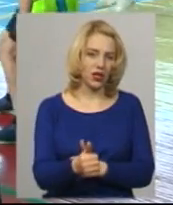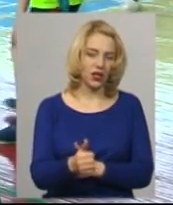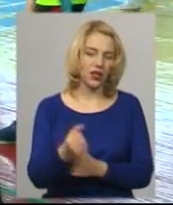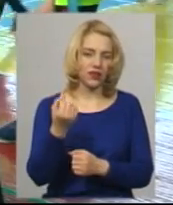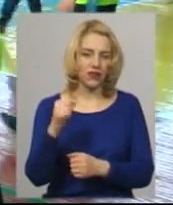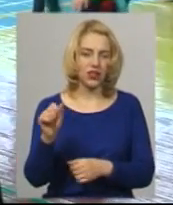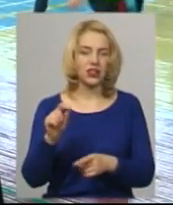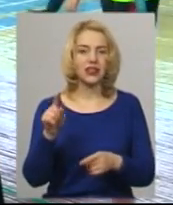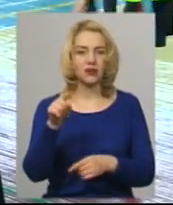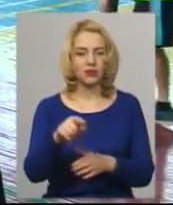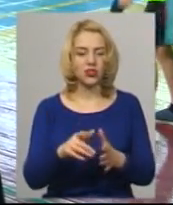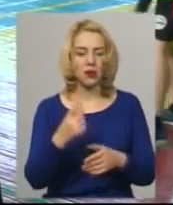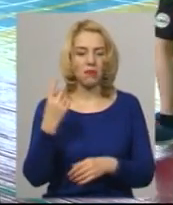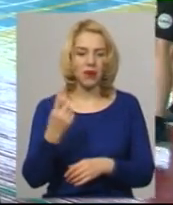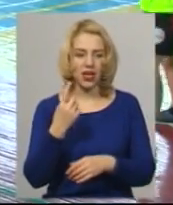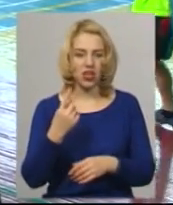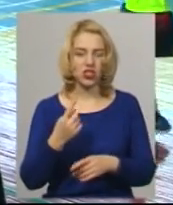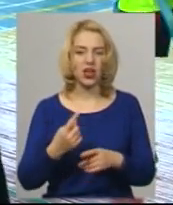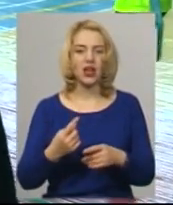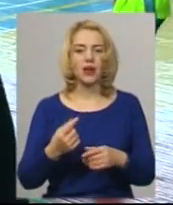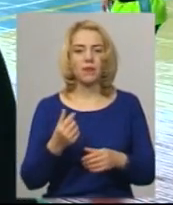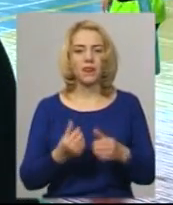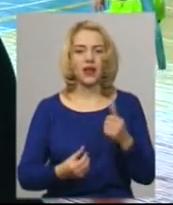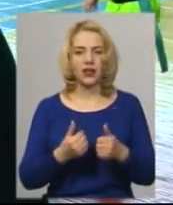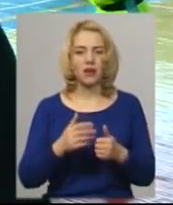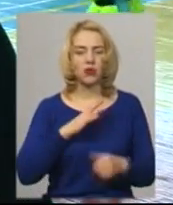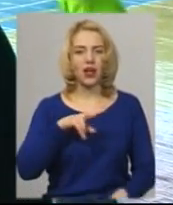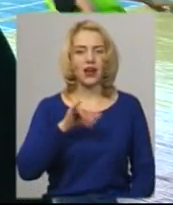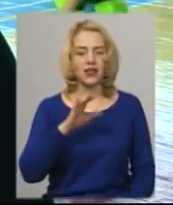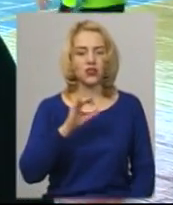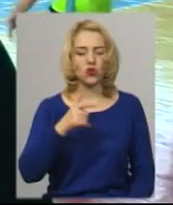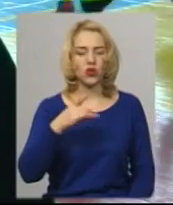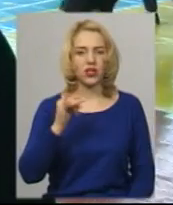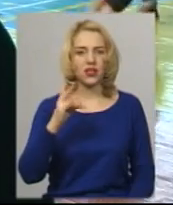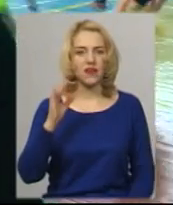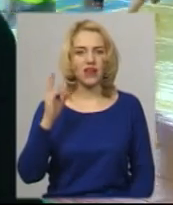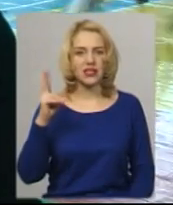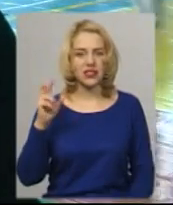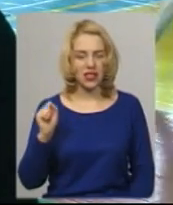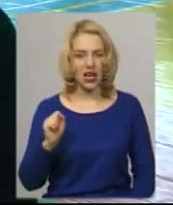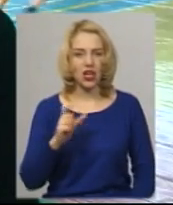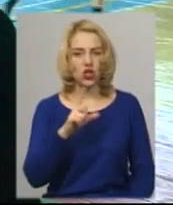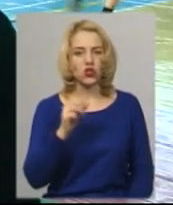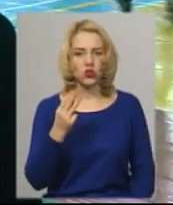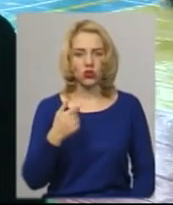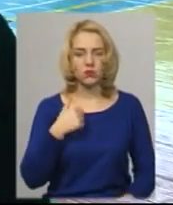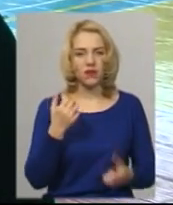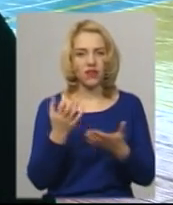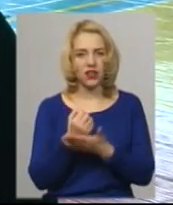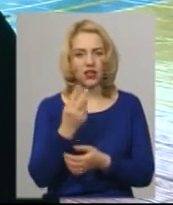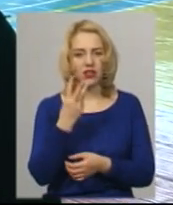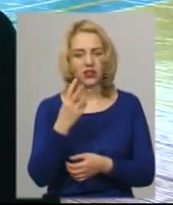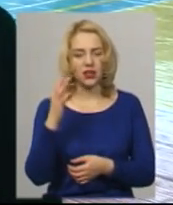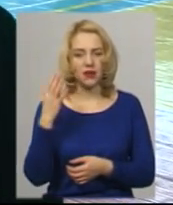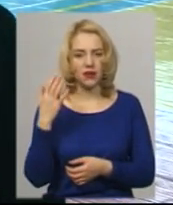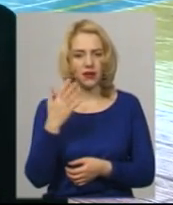перша гра – це з Лісогринівецький ЗОШ, ми виграли 5-0. Тому я думаю, це досягнення